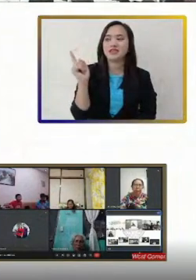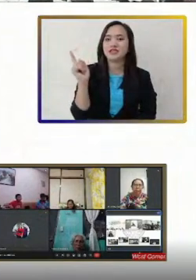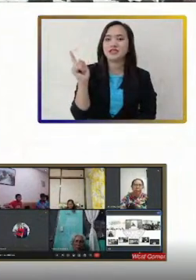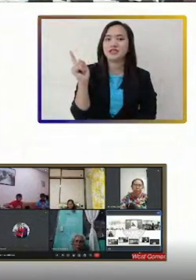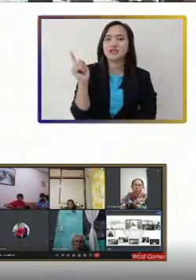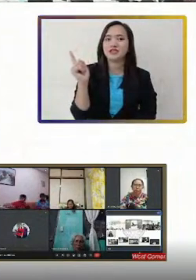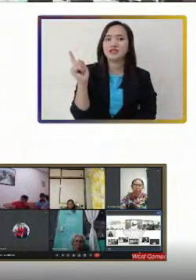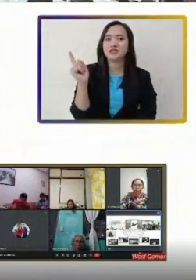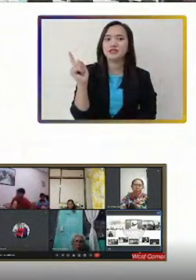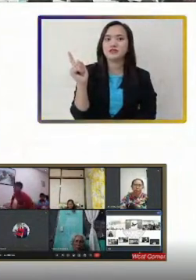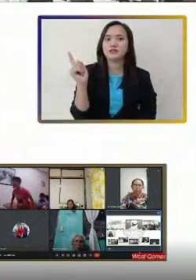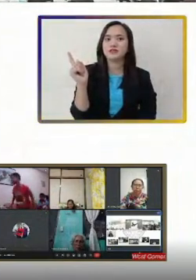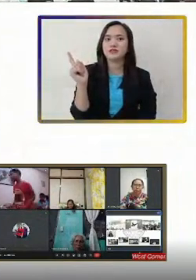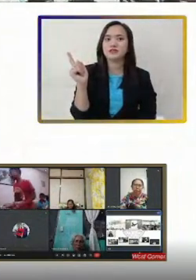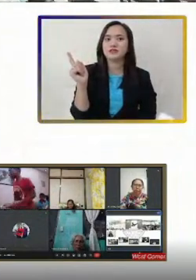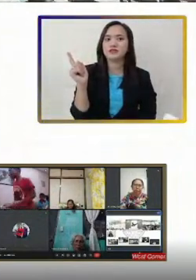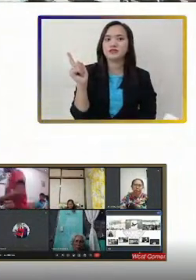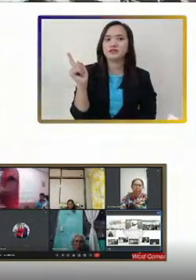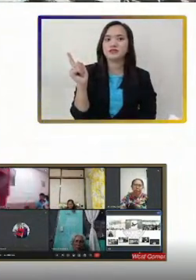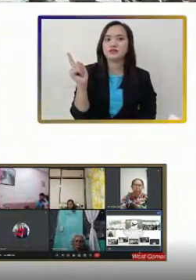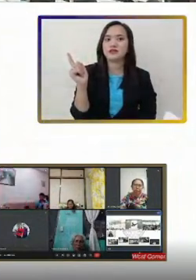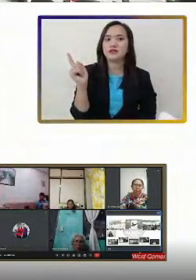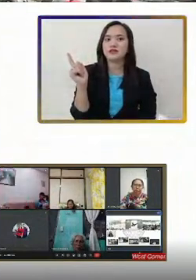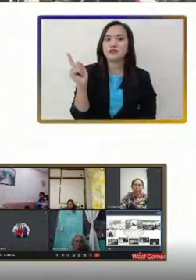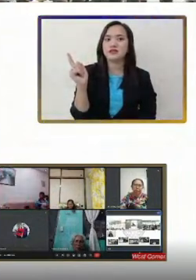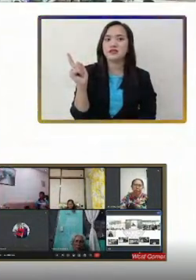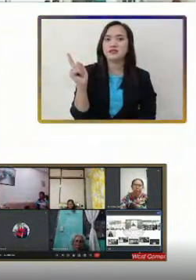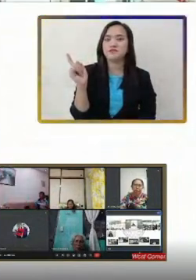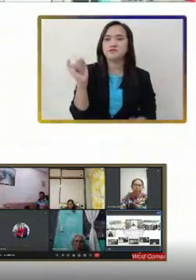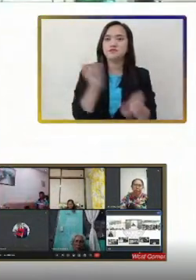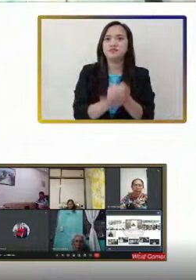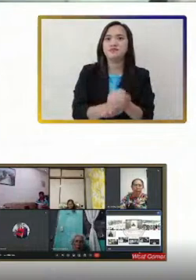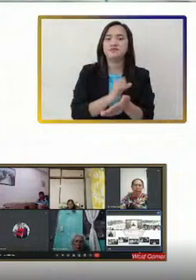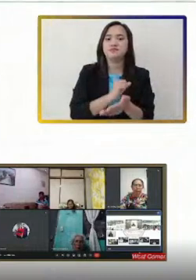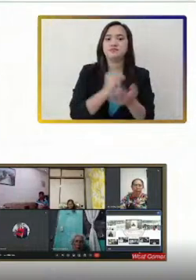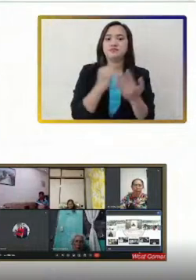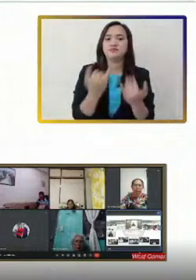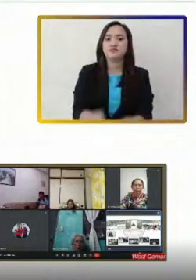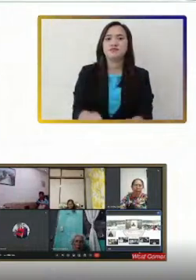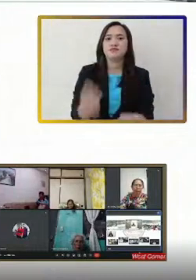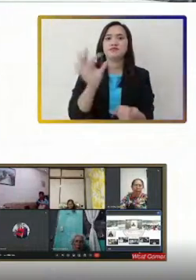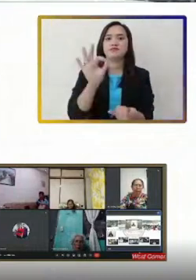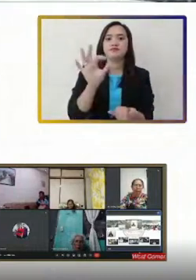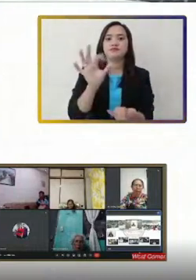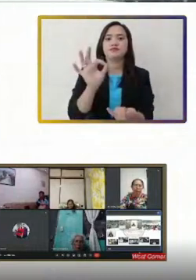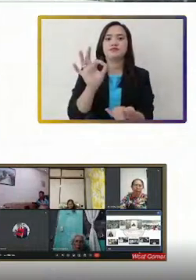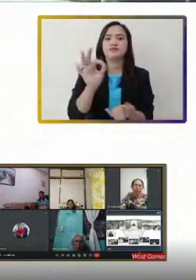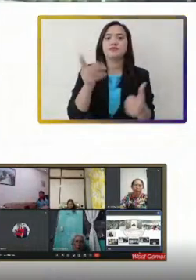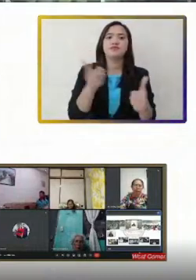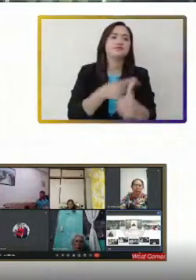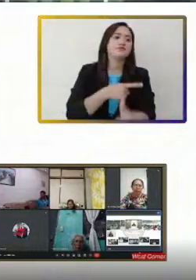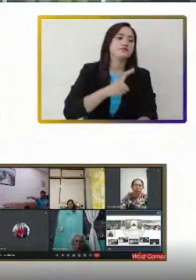Sir Gerard? Meron? May isa dyan. Ayun, 9. Alright, meron po bang mga first time na hindi pa kayo